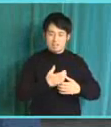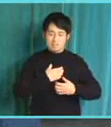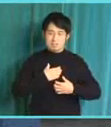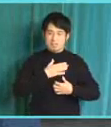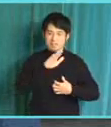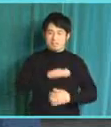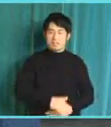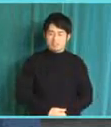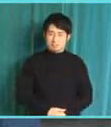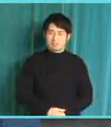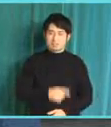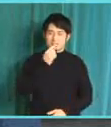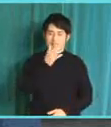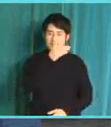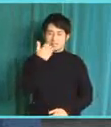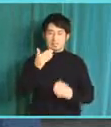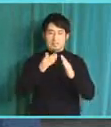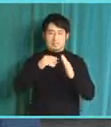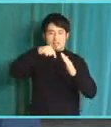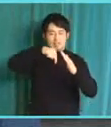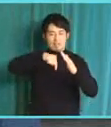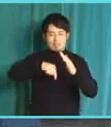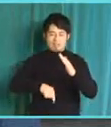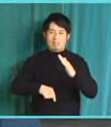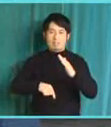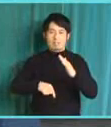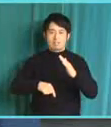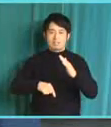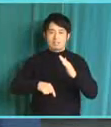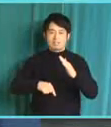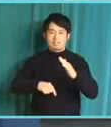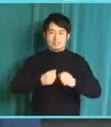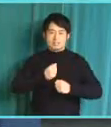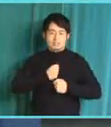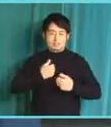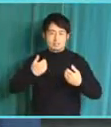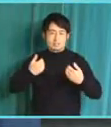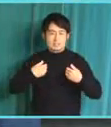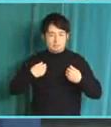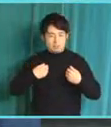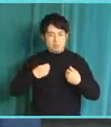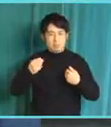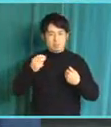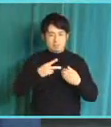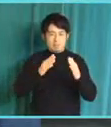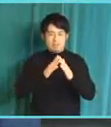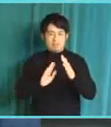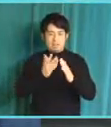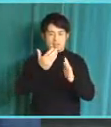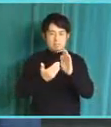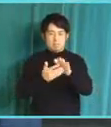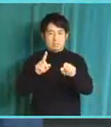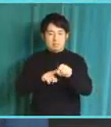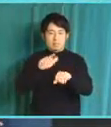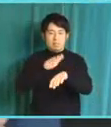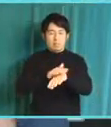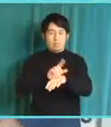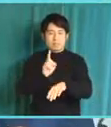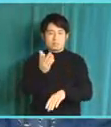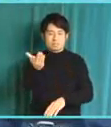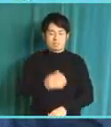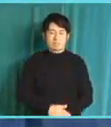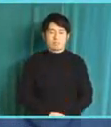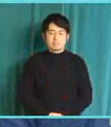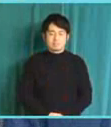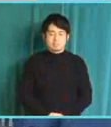。 そうですね、 はい、私たちが家庭でこう歳末にこう強く意識したい、 はい、 火災予防というのはどういったものなんですか？ は